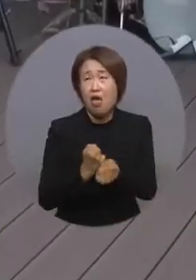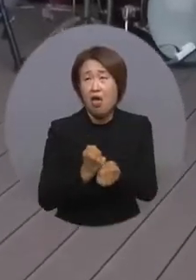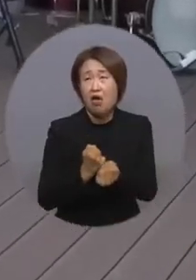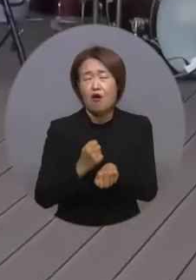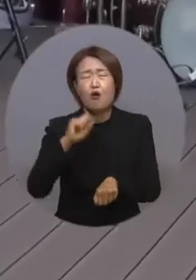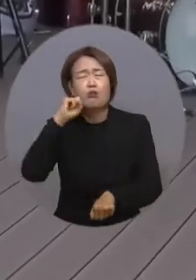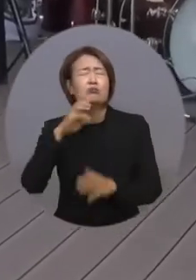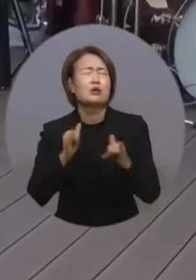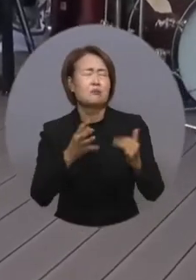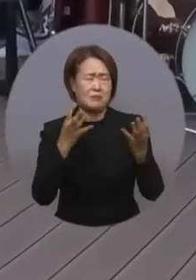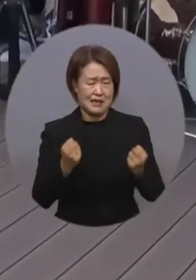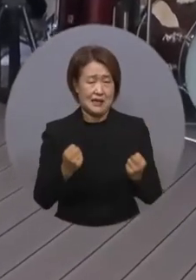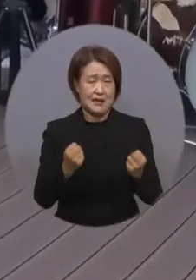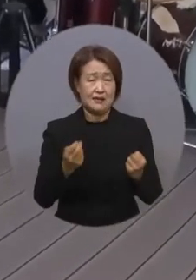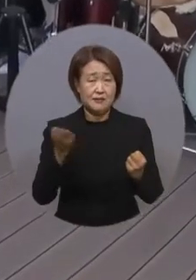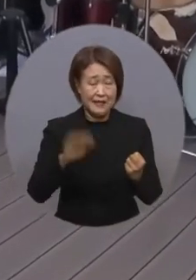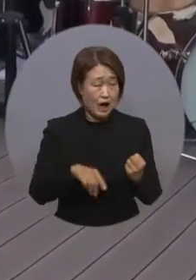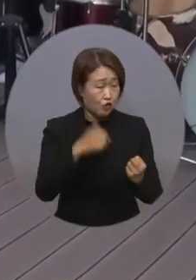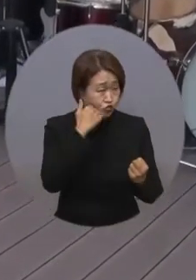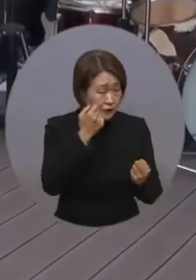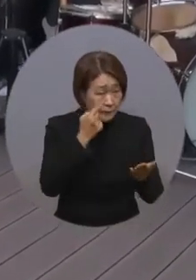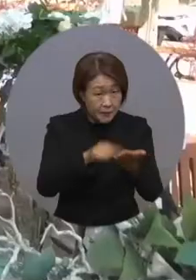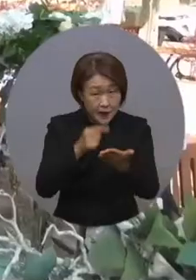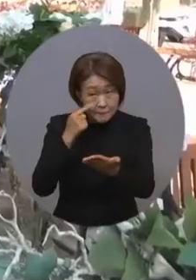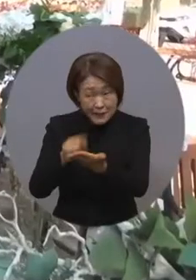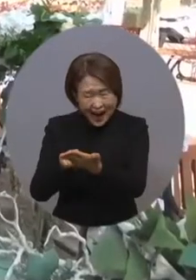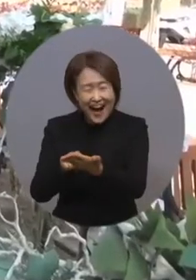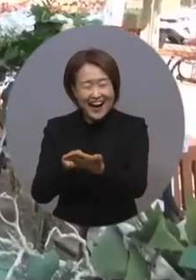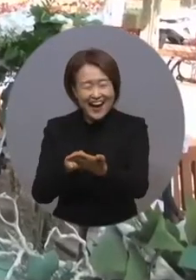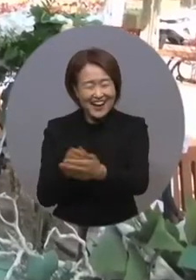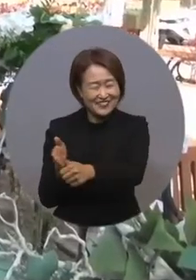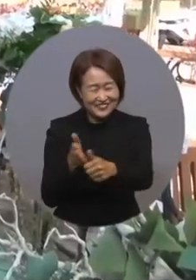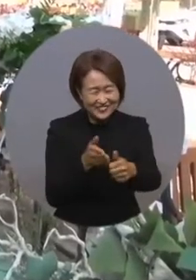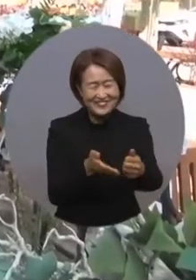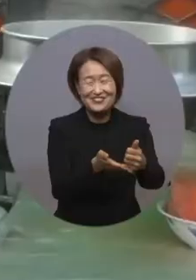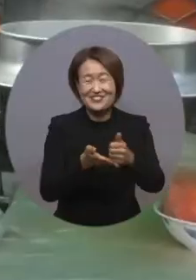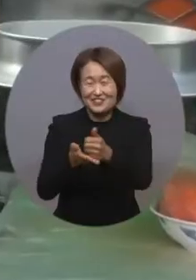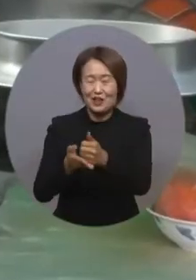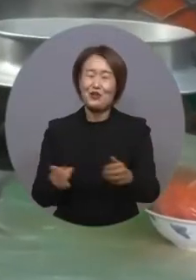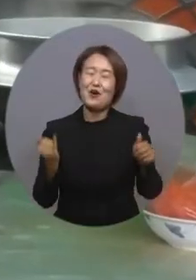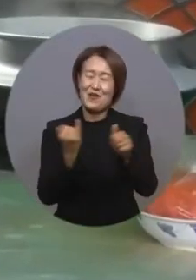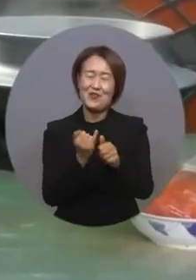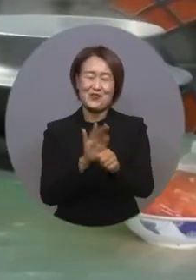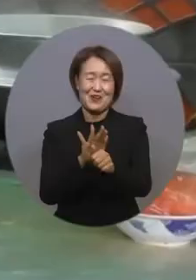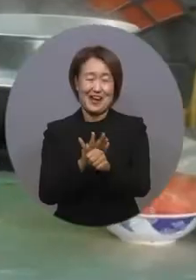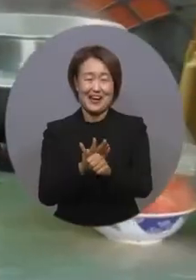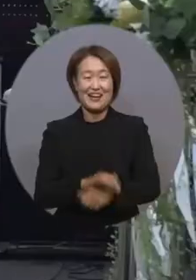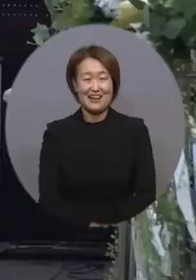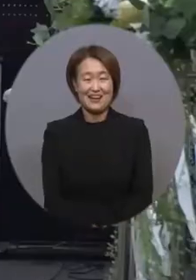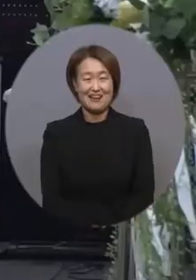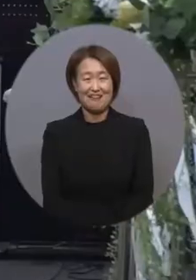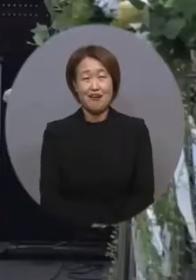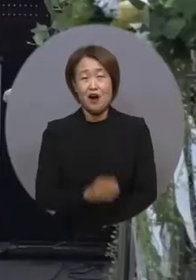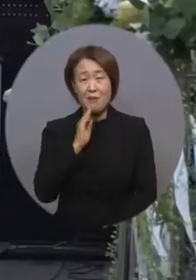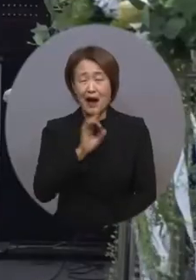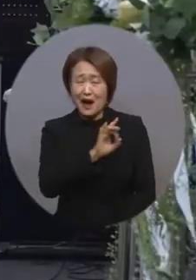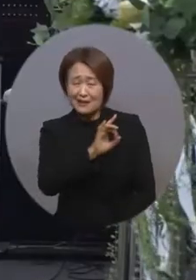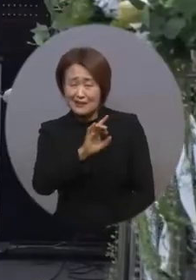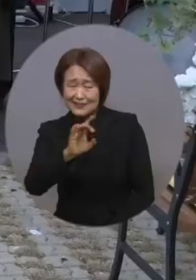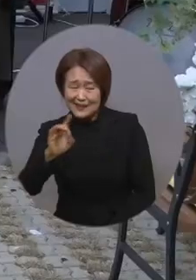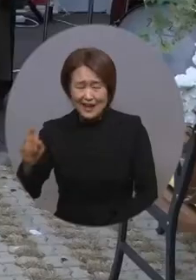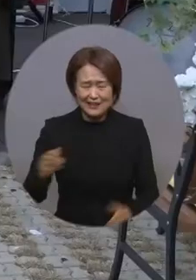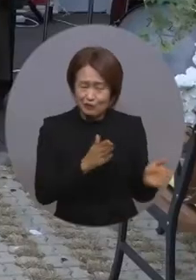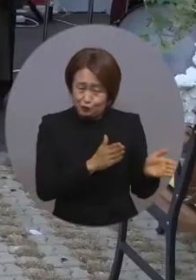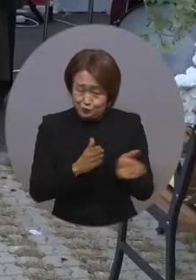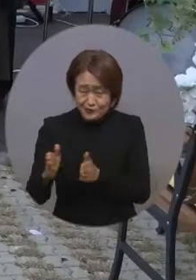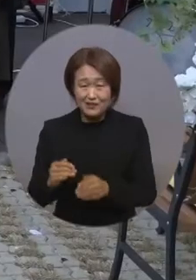찾아 최고의 신랑 신부로 모셨습니다. 결혼식에 필요한 모든 것을 대상자가 편안한 마음으로 제공받을 수